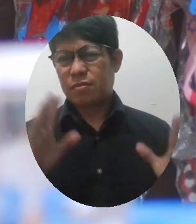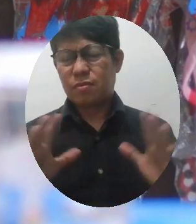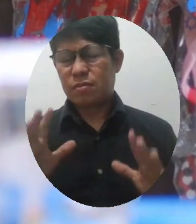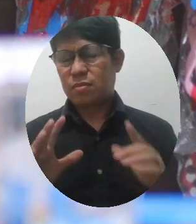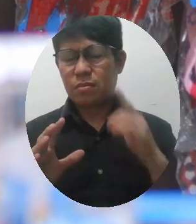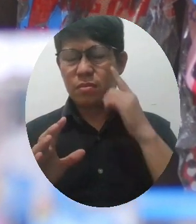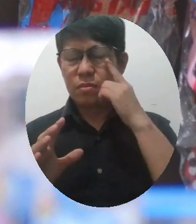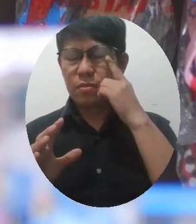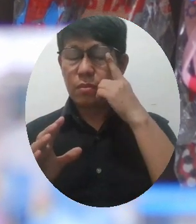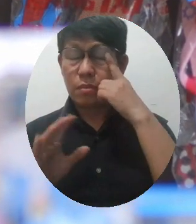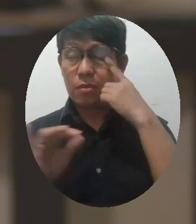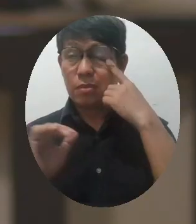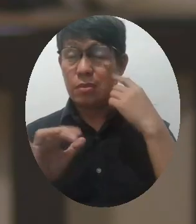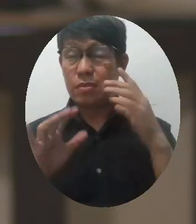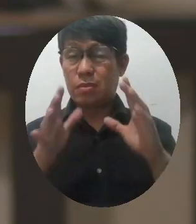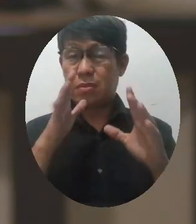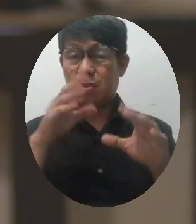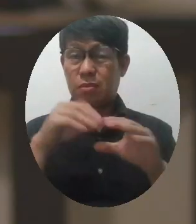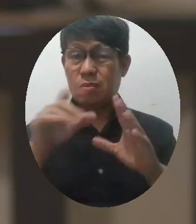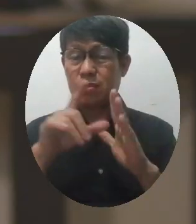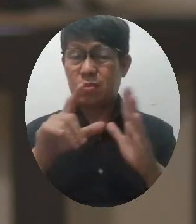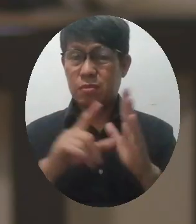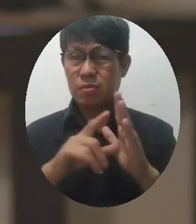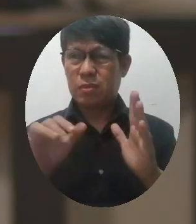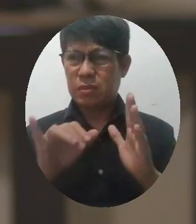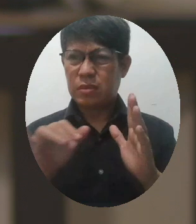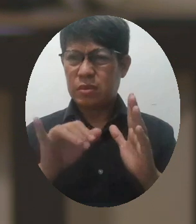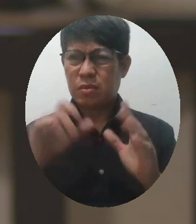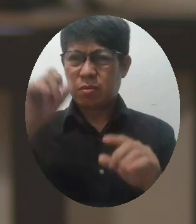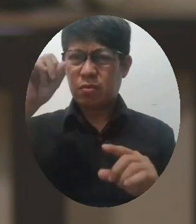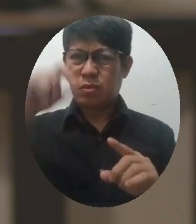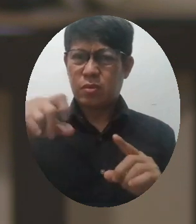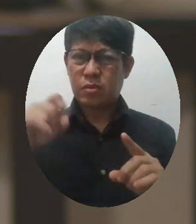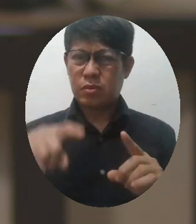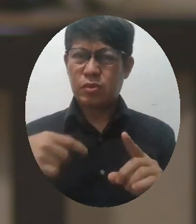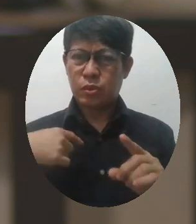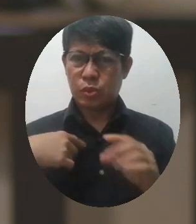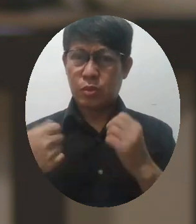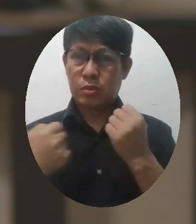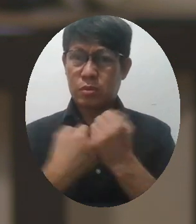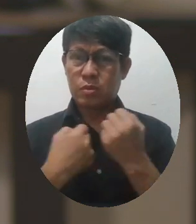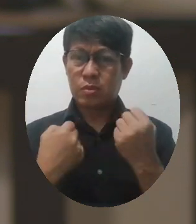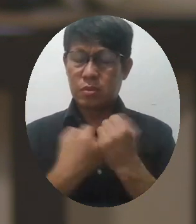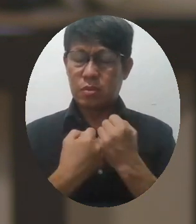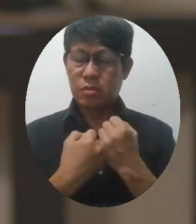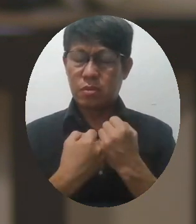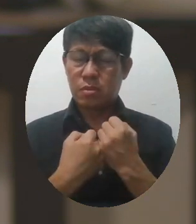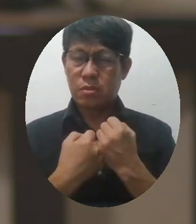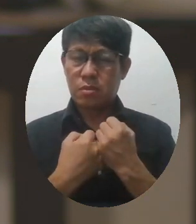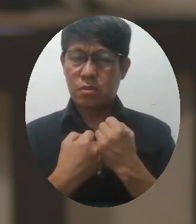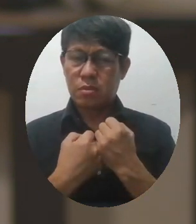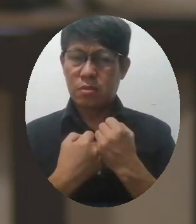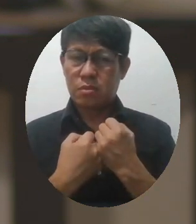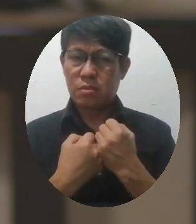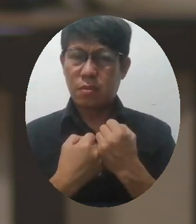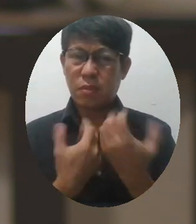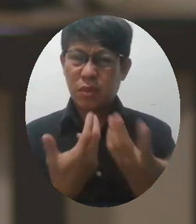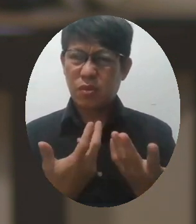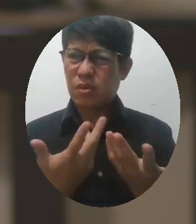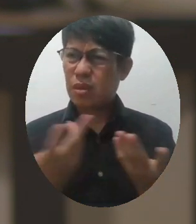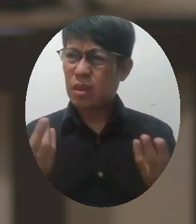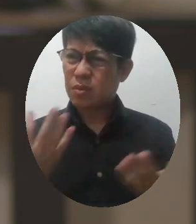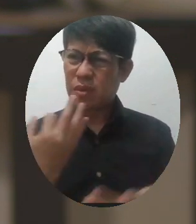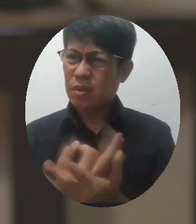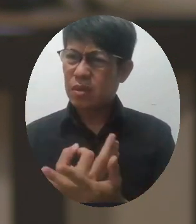po nun, biyanan ko. Tapos yung mga kapatid po ng asawa ko, yung unang gumastos po sa amin nun. Noong time na wala na rin din po